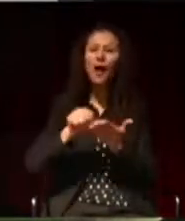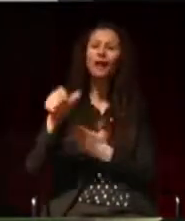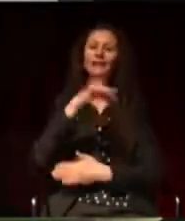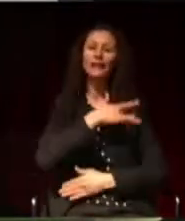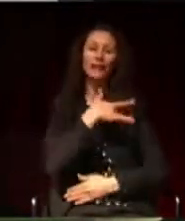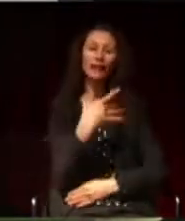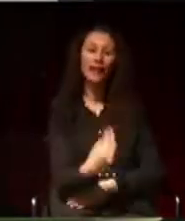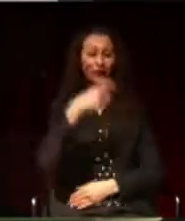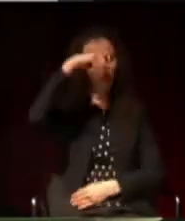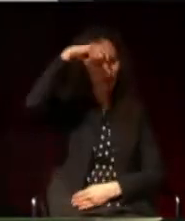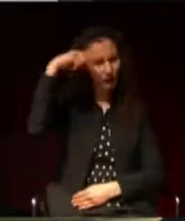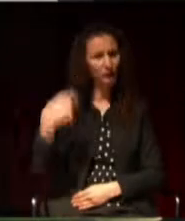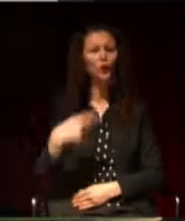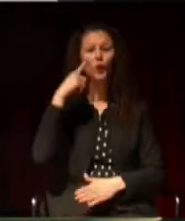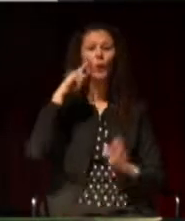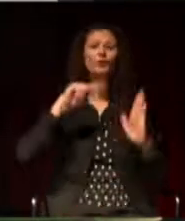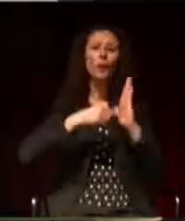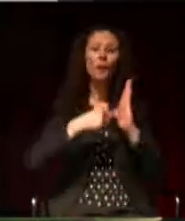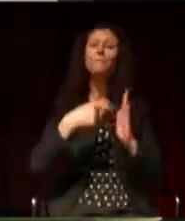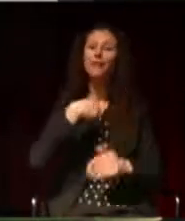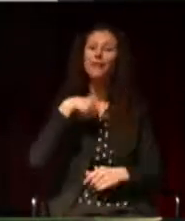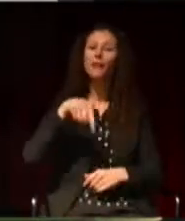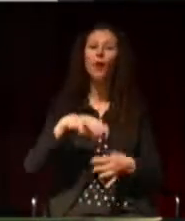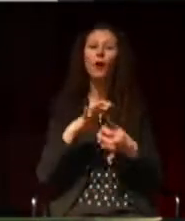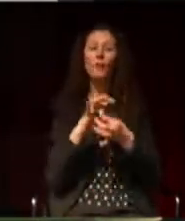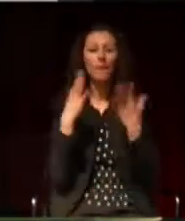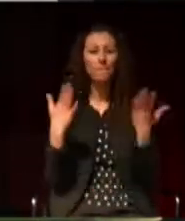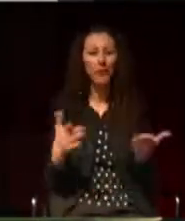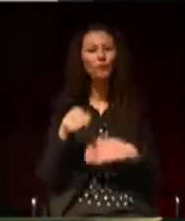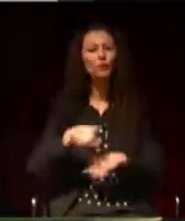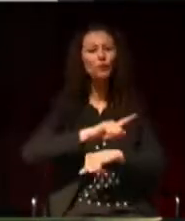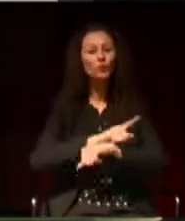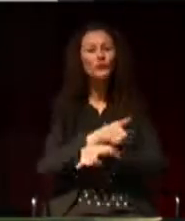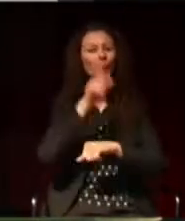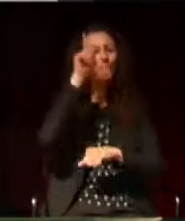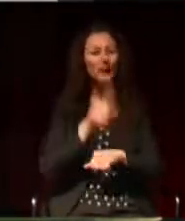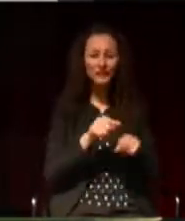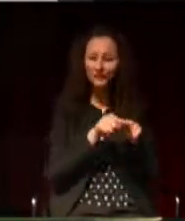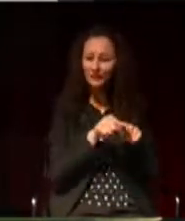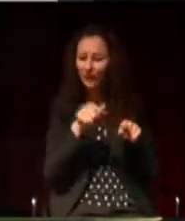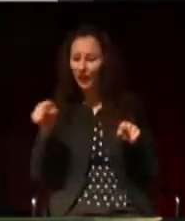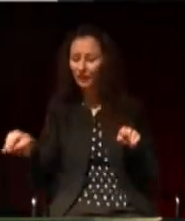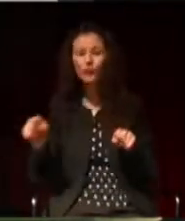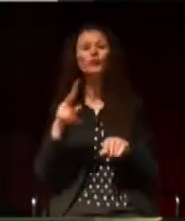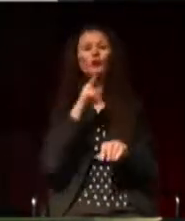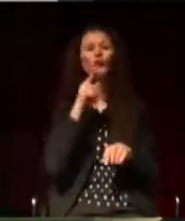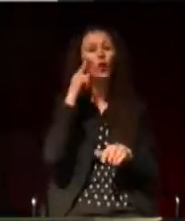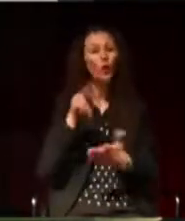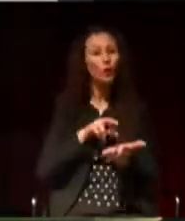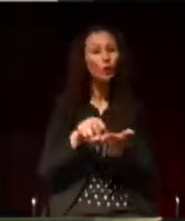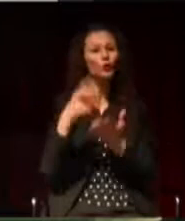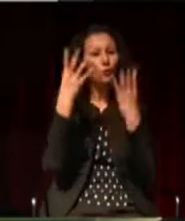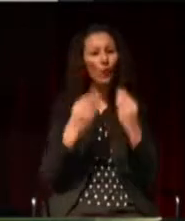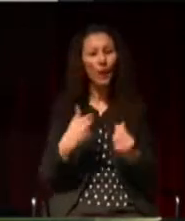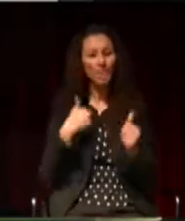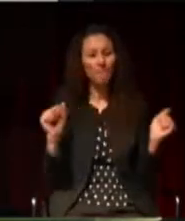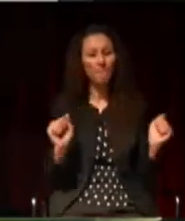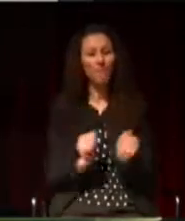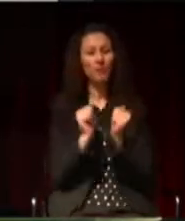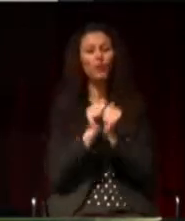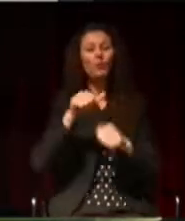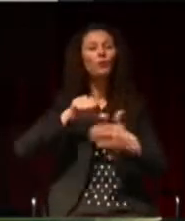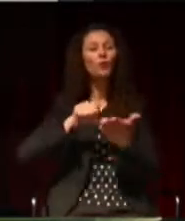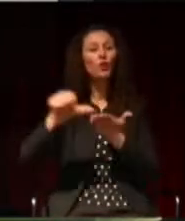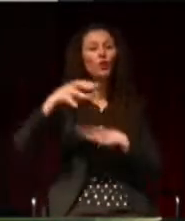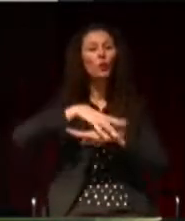iyi niyeti ve çabasını göstermektedir. Ben de bu anlamda bu sürecin başından sonuna kadar yürütücüsü olarak bütün